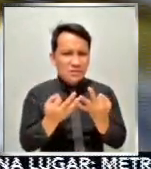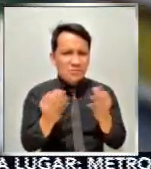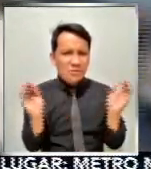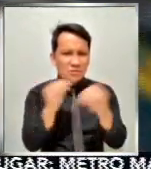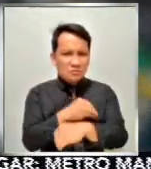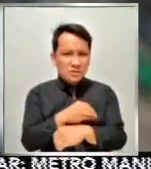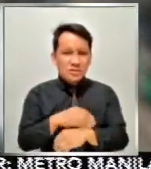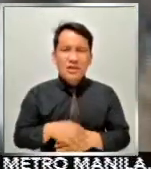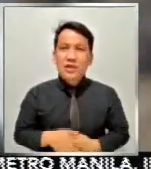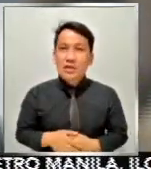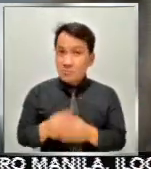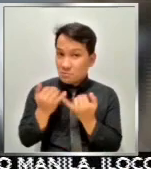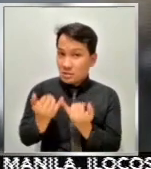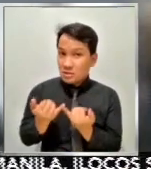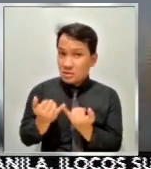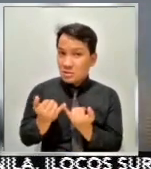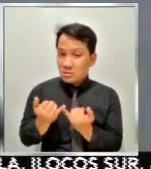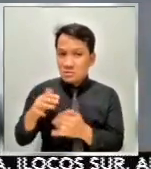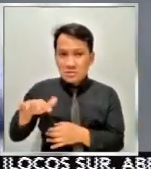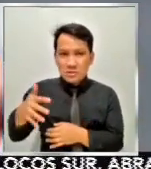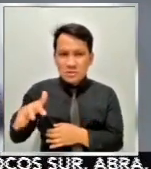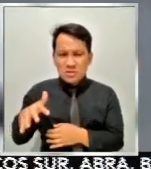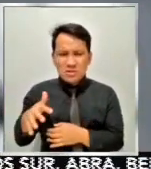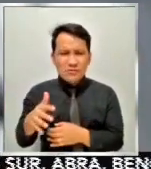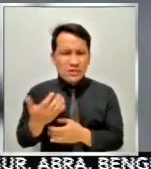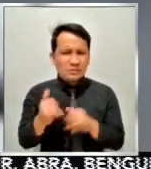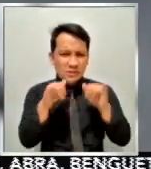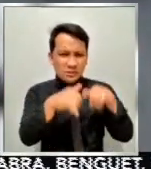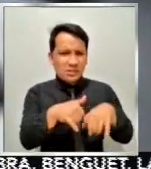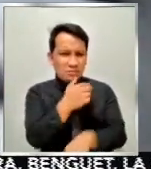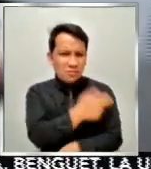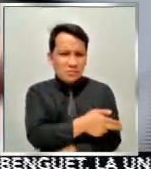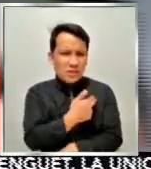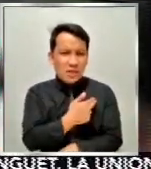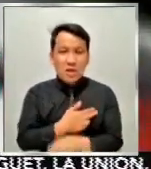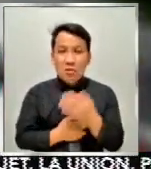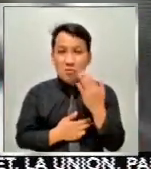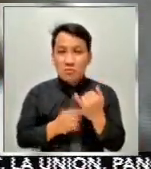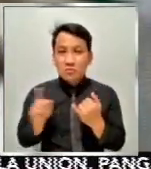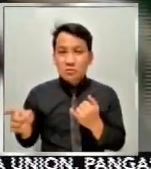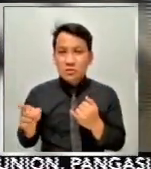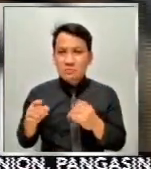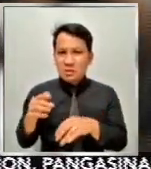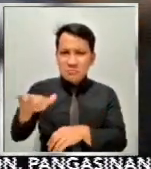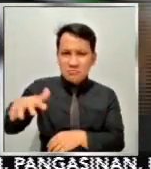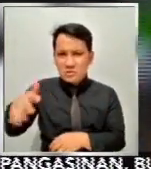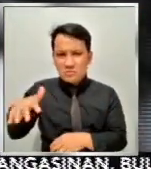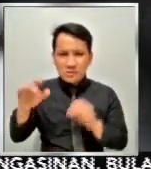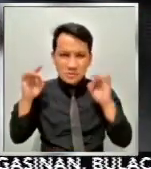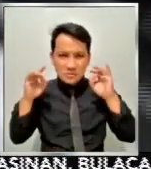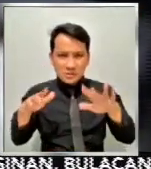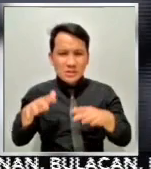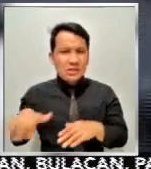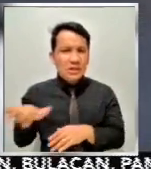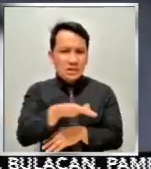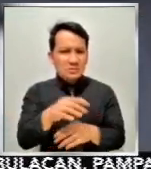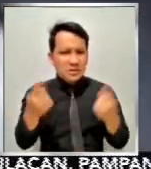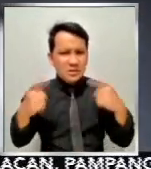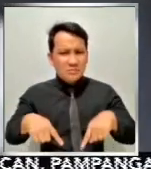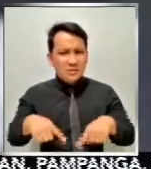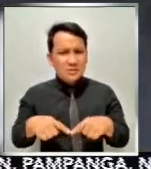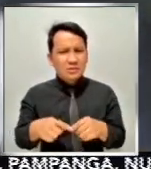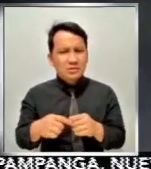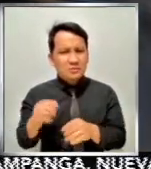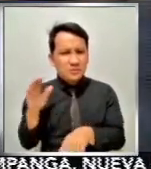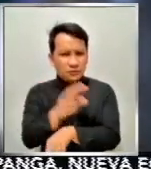Sa ngayon, may mga mild cases na naka-confine sa ospital at may mga moderate hanggang severe cases na napipilitang sa